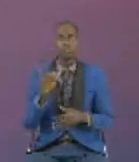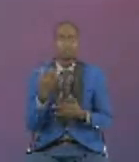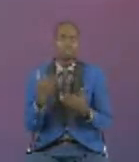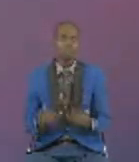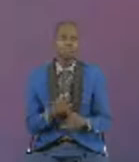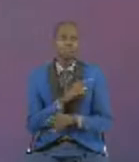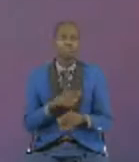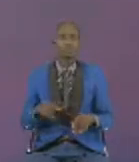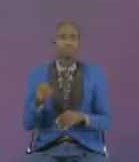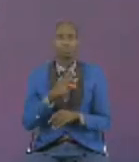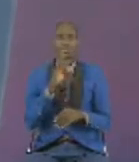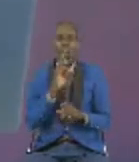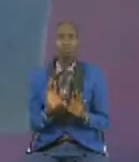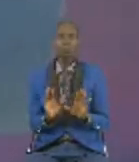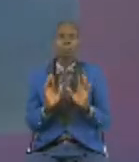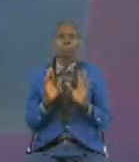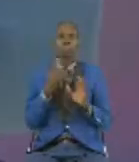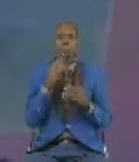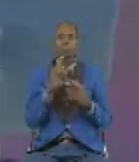et donne à tes serviteurs